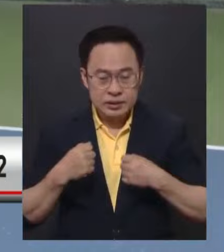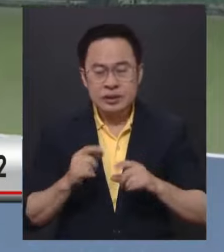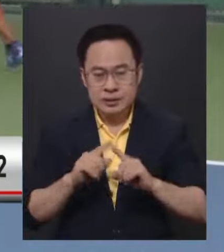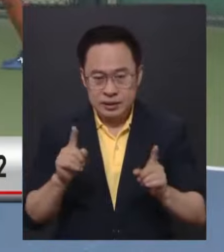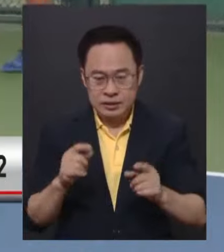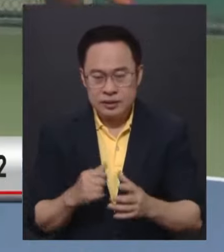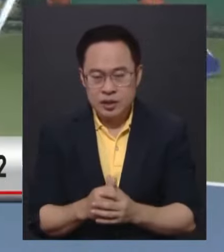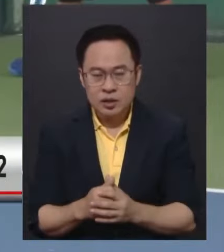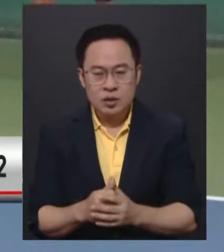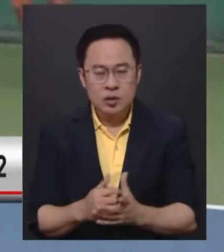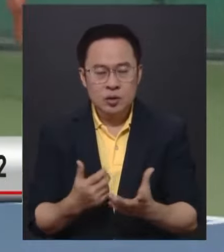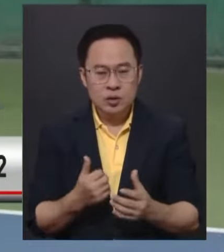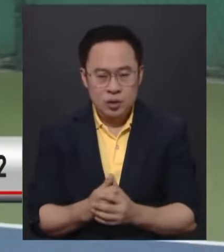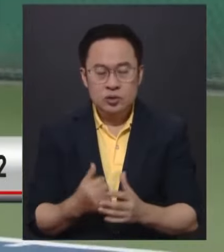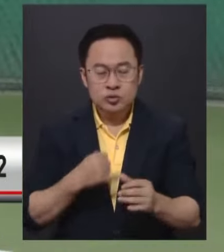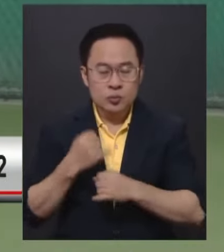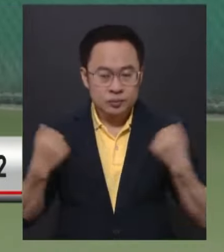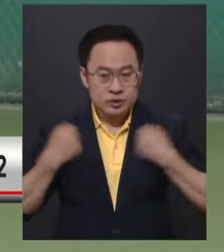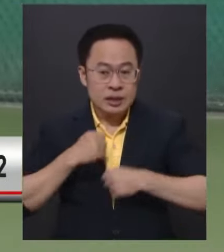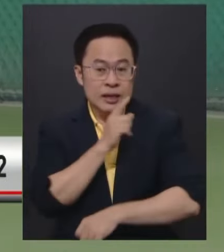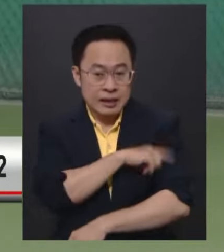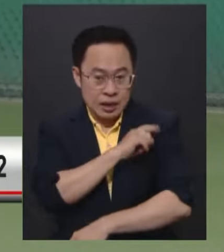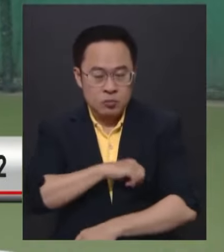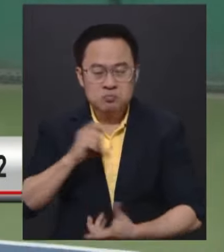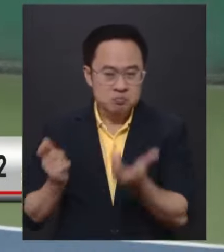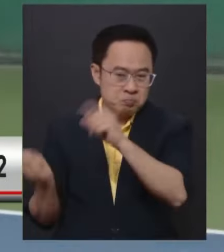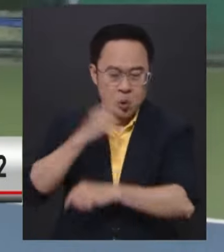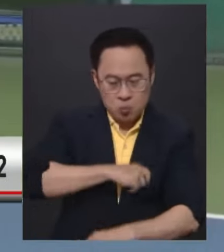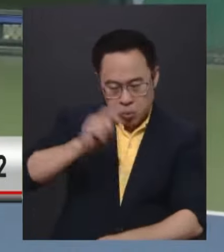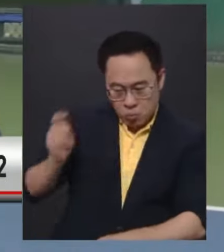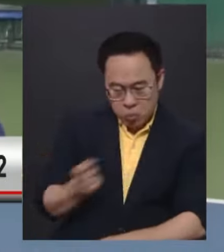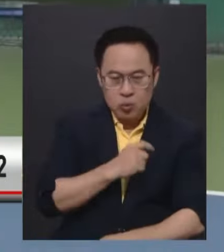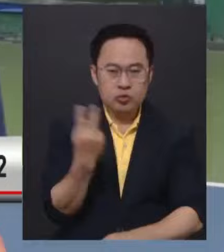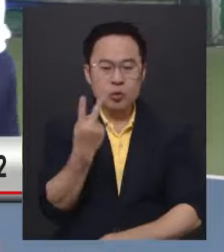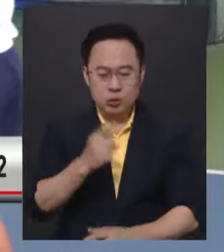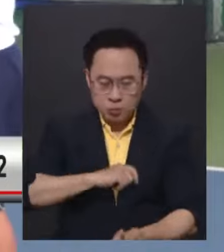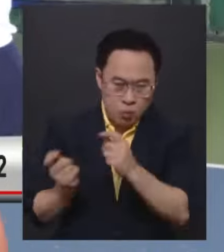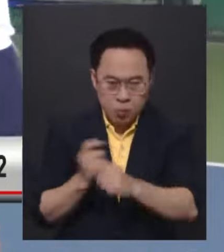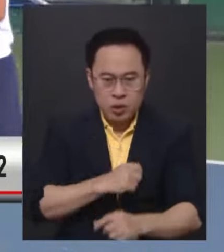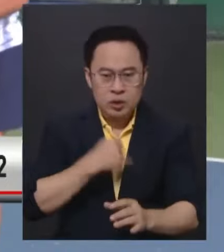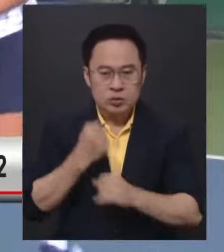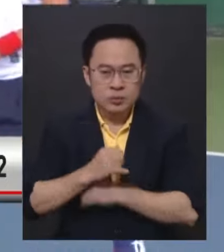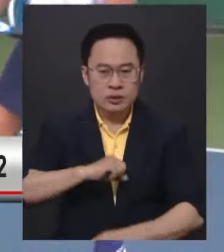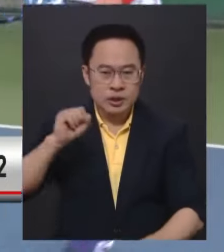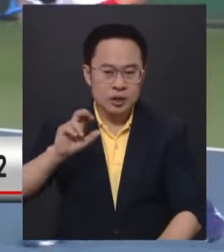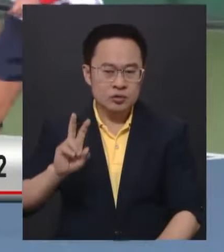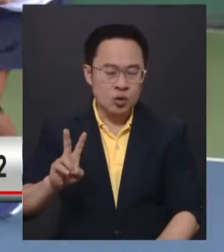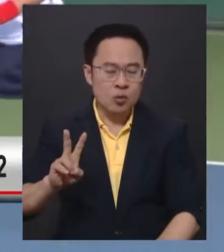ผลปรากฏว่าเป็นวีระกับจันเพ็ญนะคะที่ช่วยกันตบทำคะแนนเอาชนะไปได้2เซตรวดค่ะ